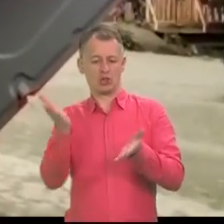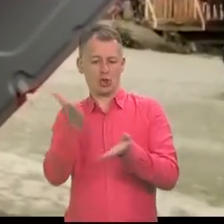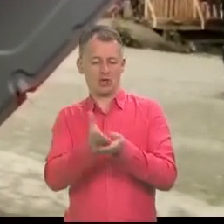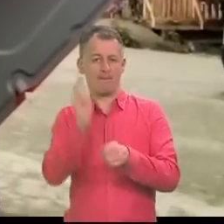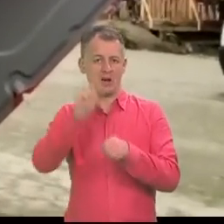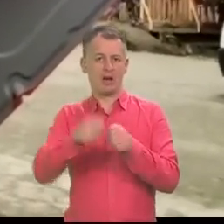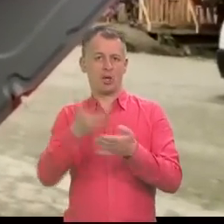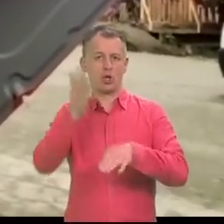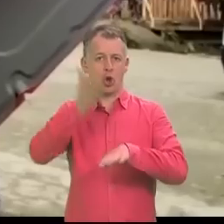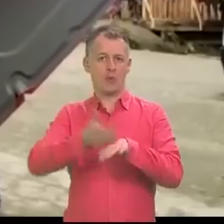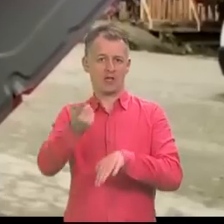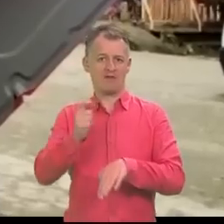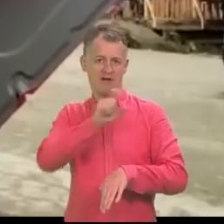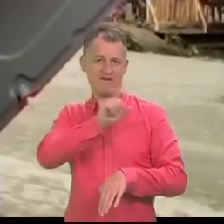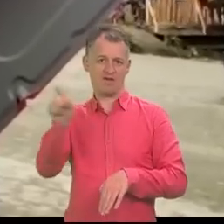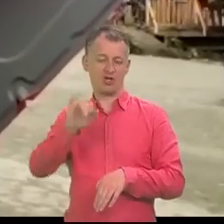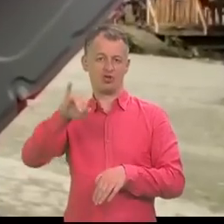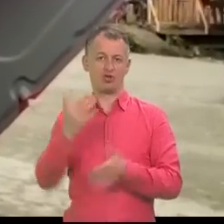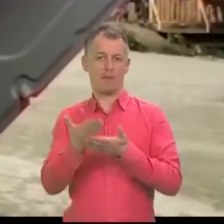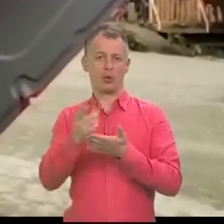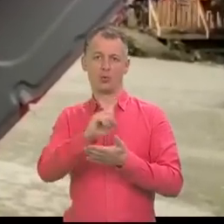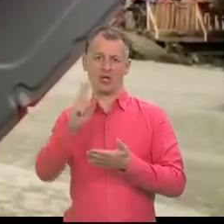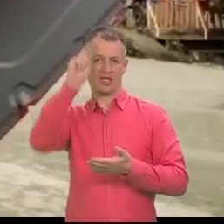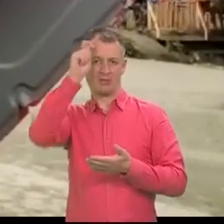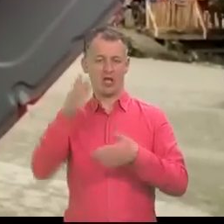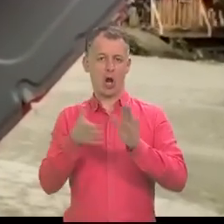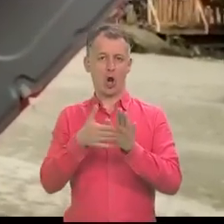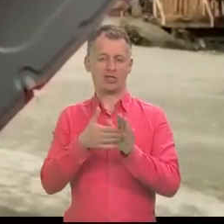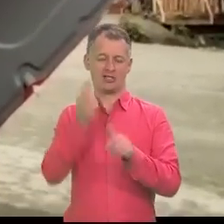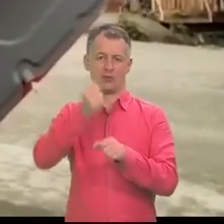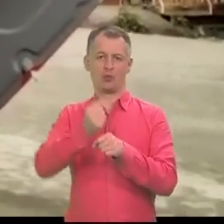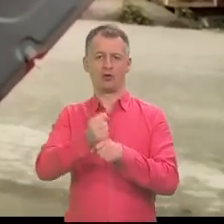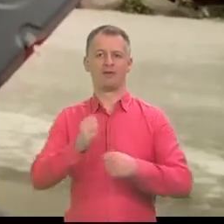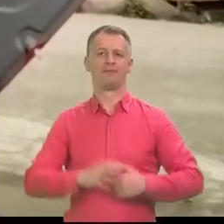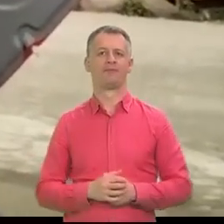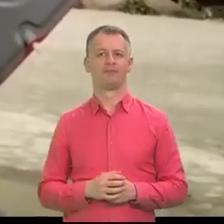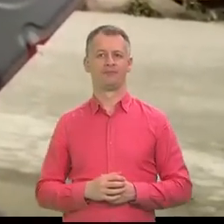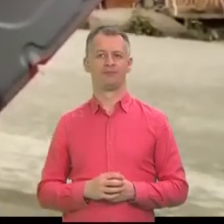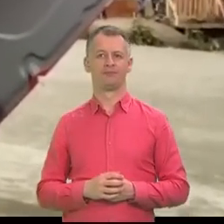pentru vătămare corporală din culpă și pentru nerespectarea condițiilor de muncă.